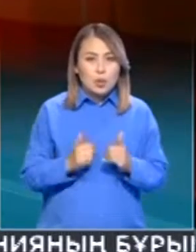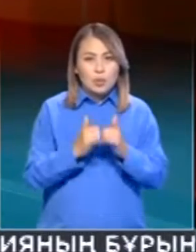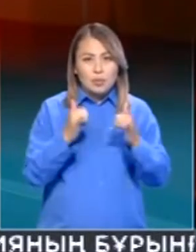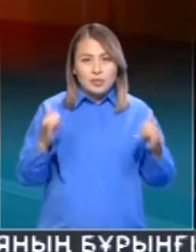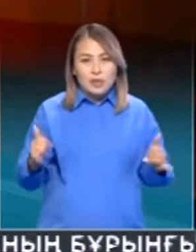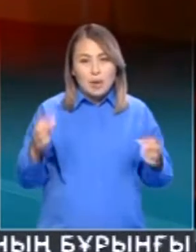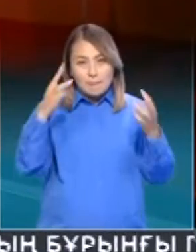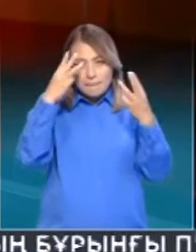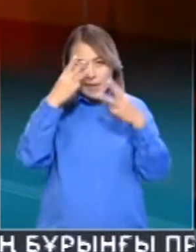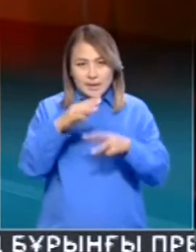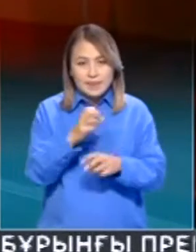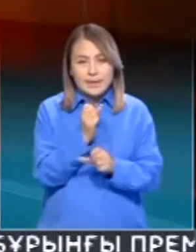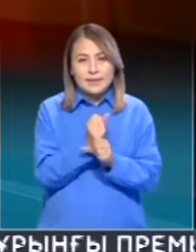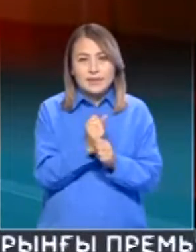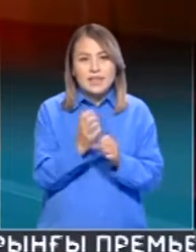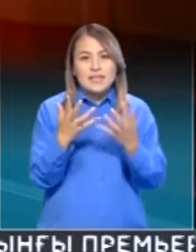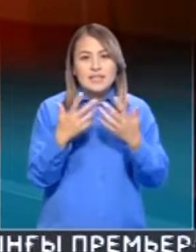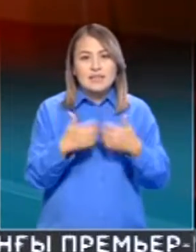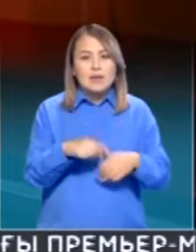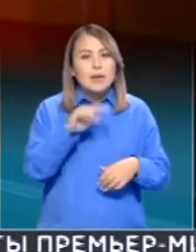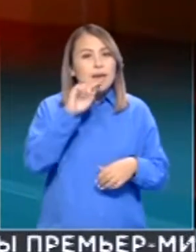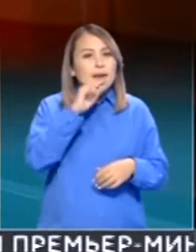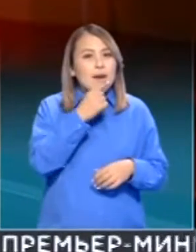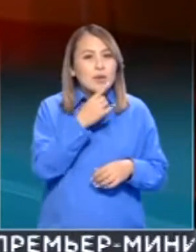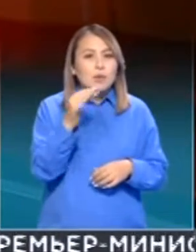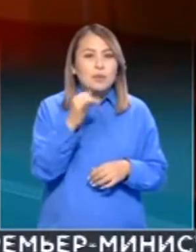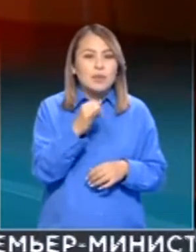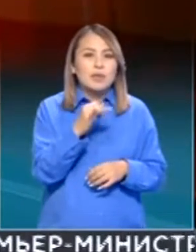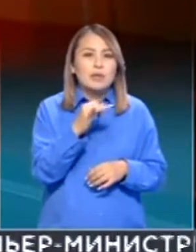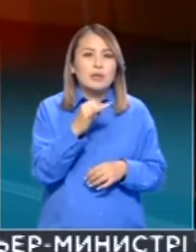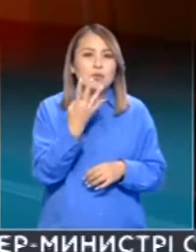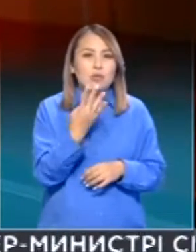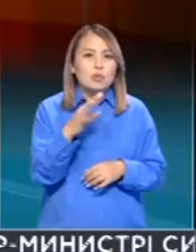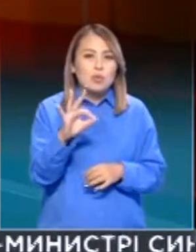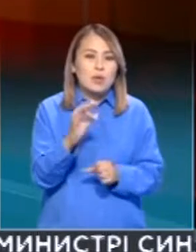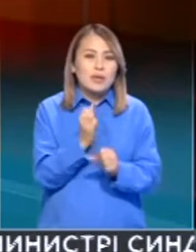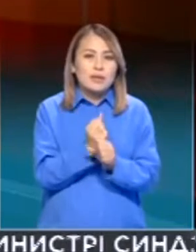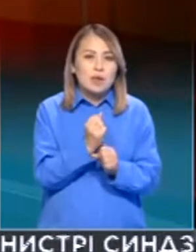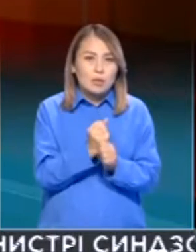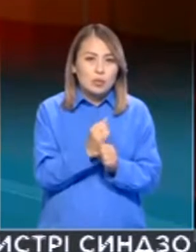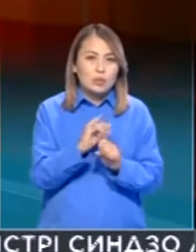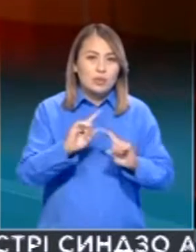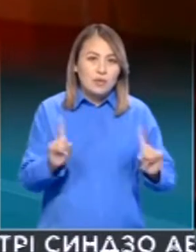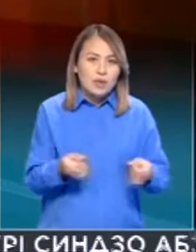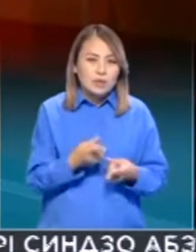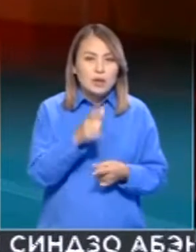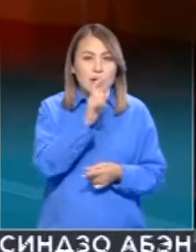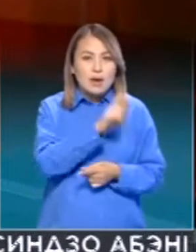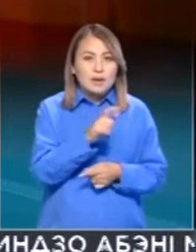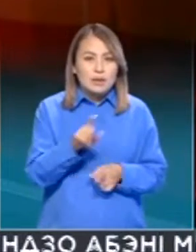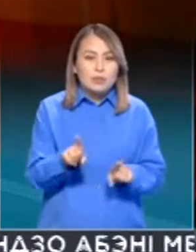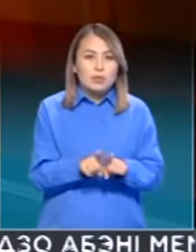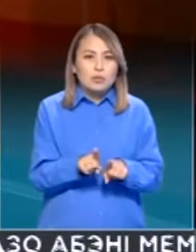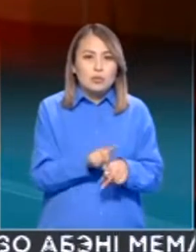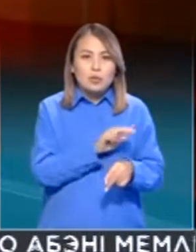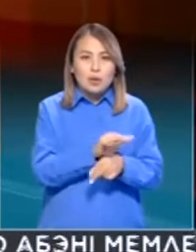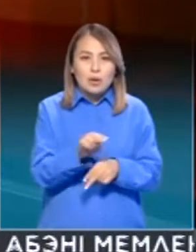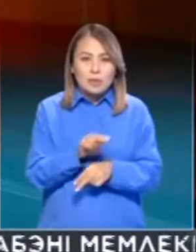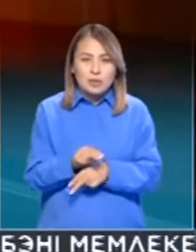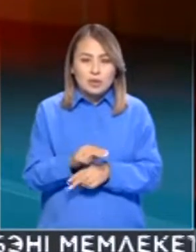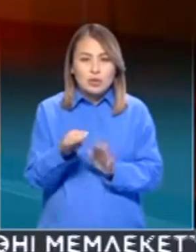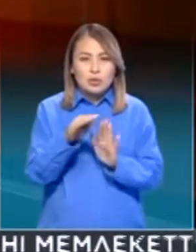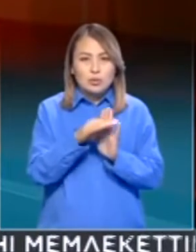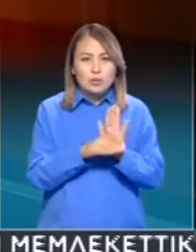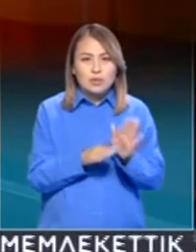көлемде модернизациялау, цифрлық экономиканы және индустрия 4.0-ді дамыту, соңғысы адам капиталын нығайту. Осы бағытта